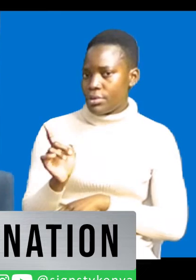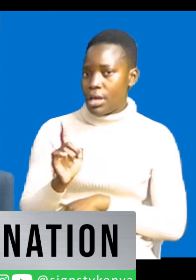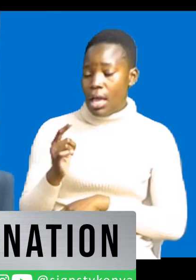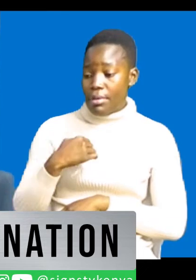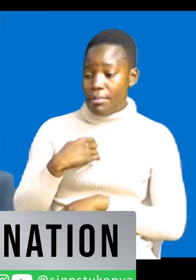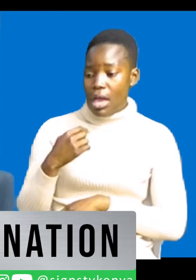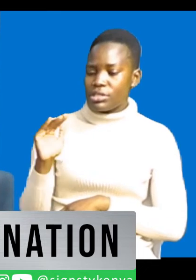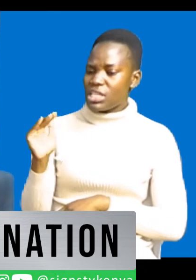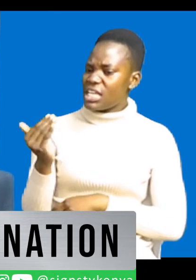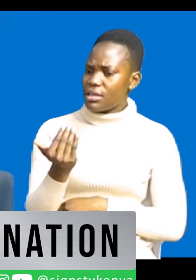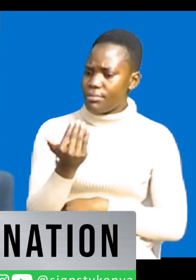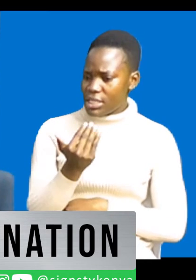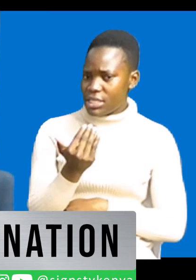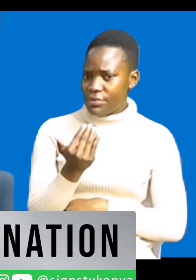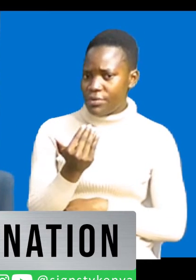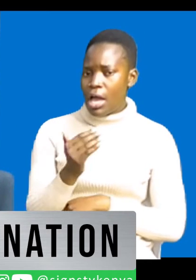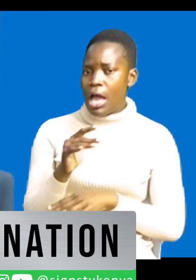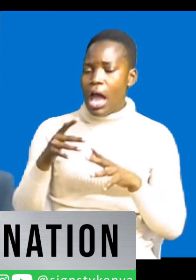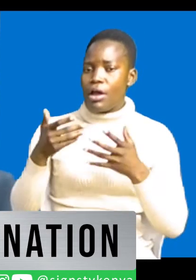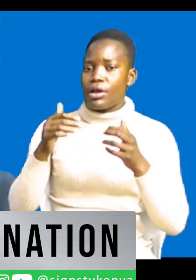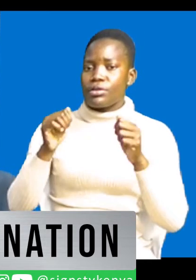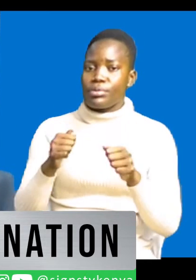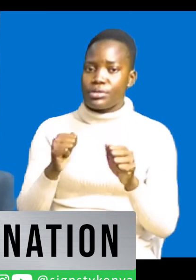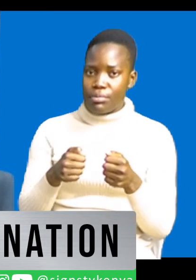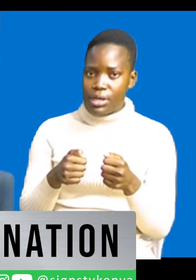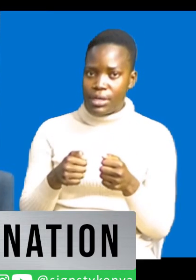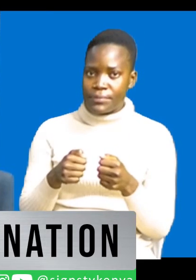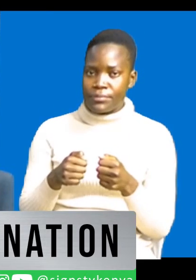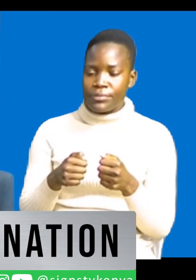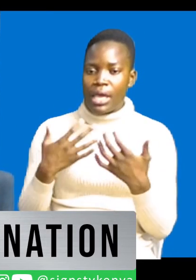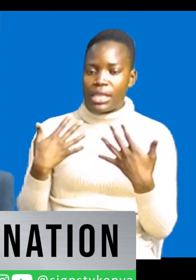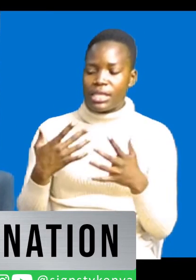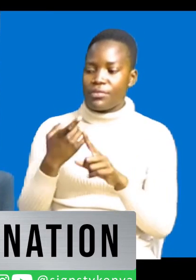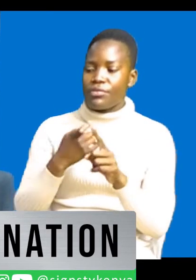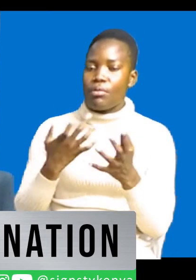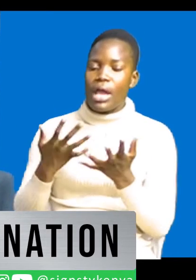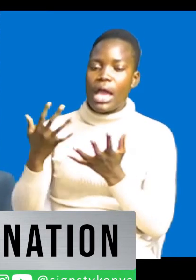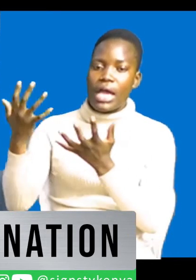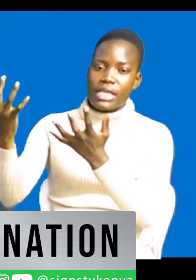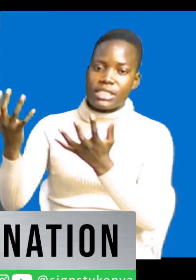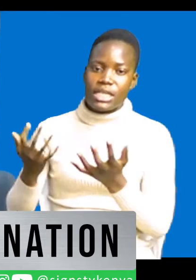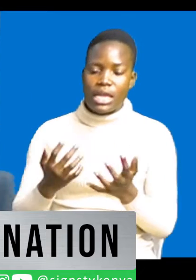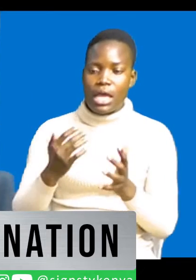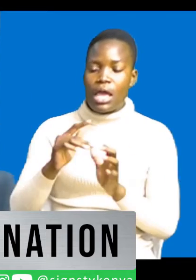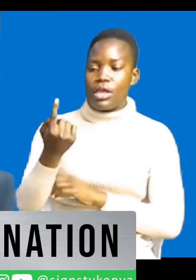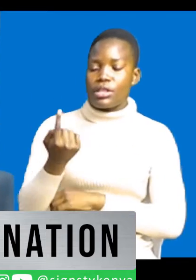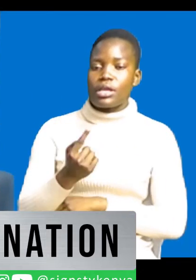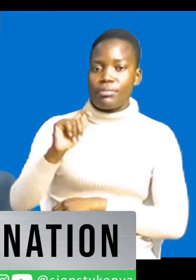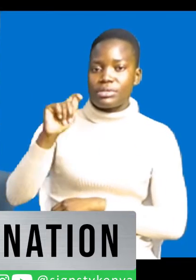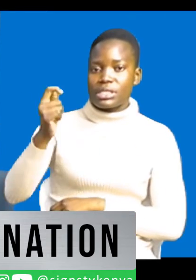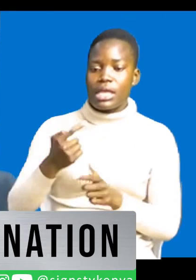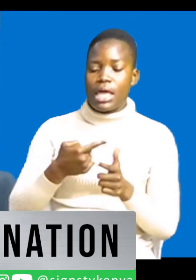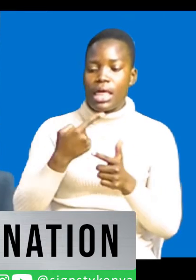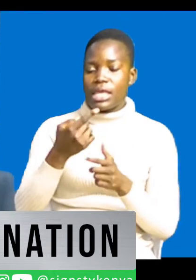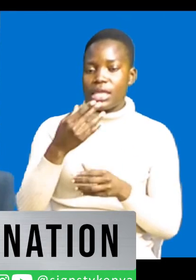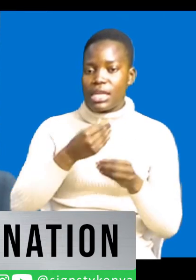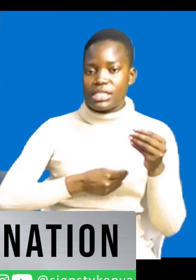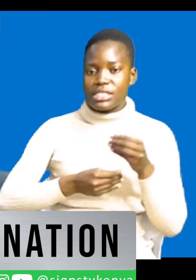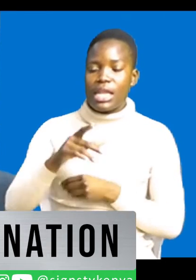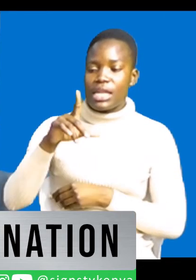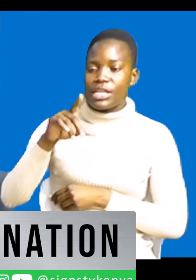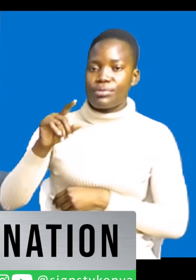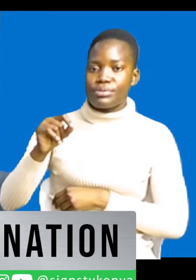naangalia nikijiuliza ni vipi itafika vitu zitatoka China zikuje Kenya hii ziuzwe kwa bei ya